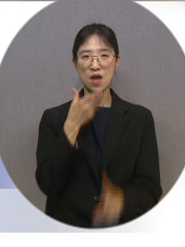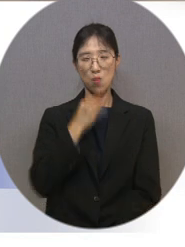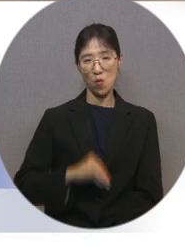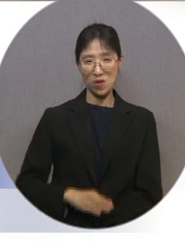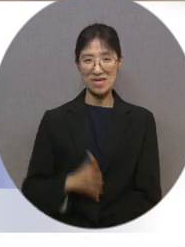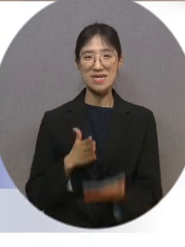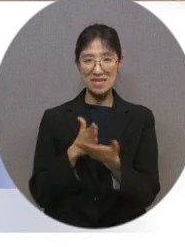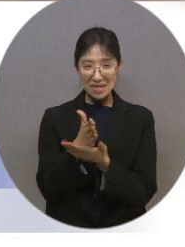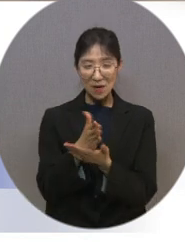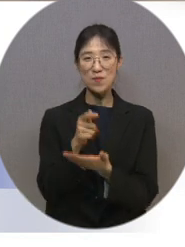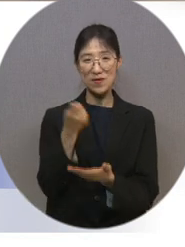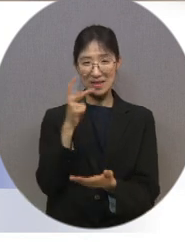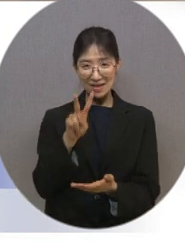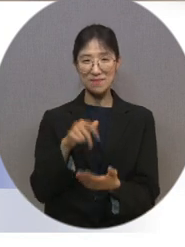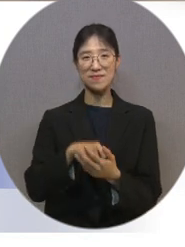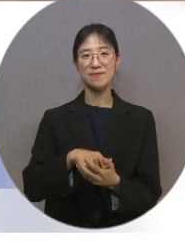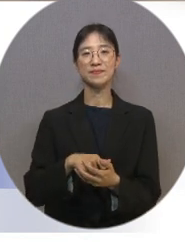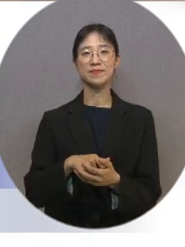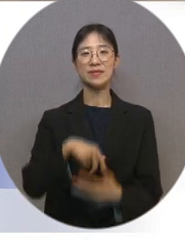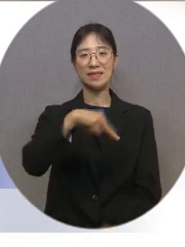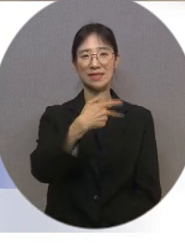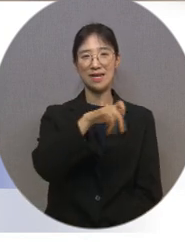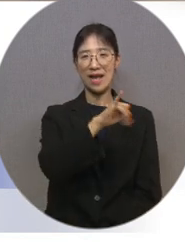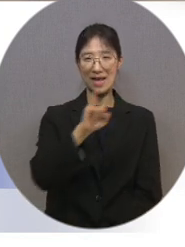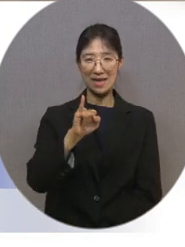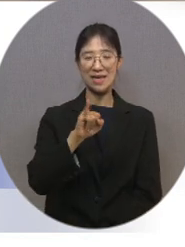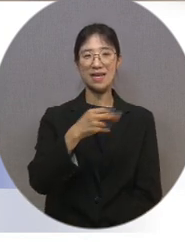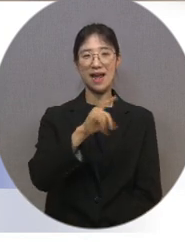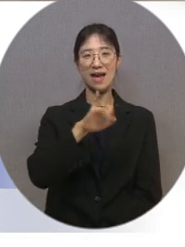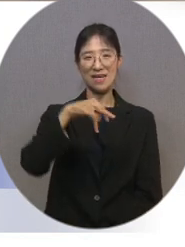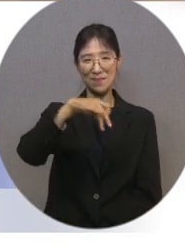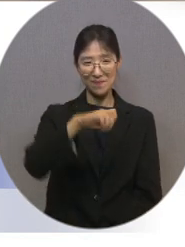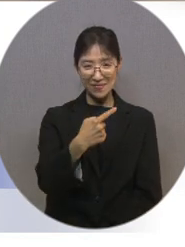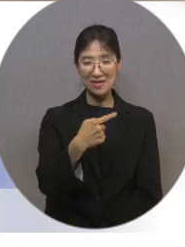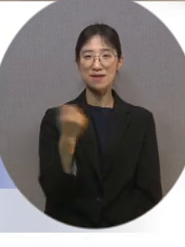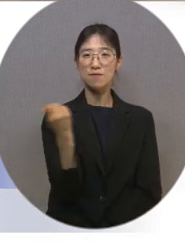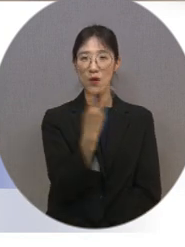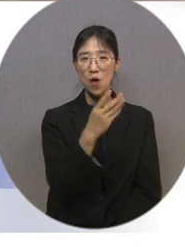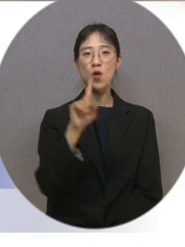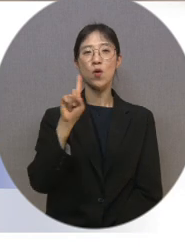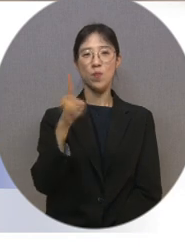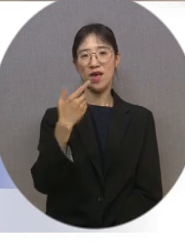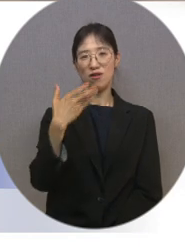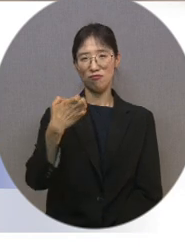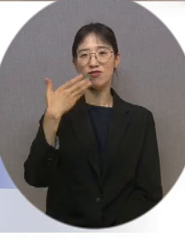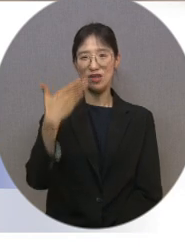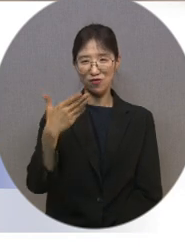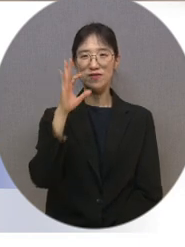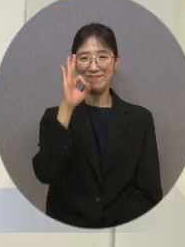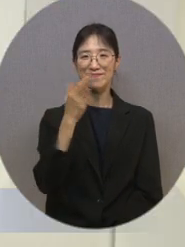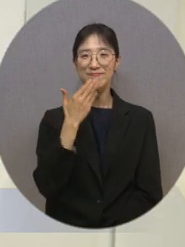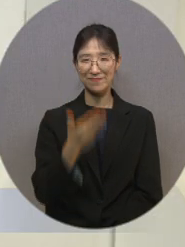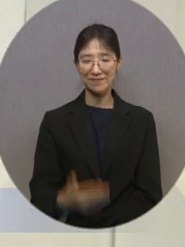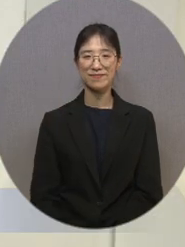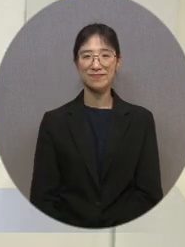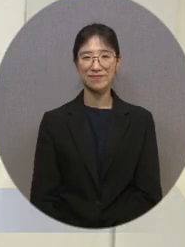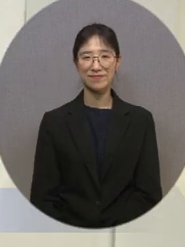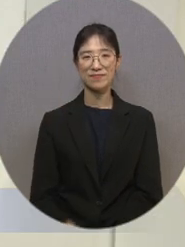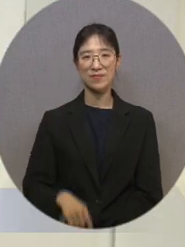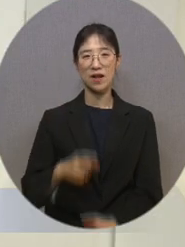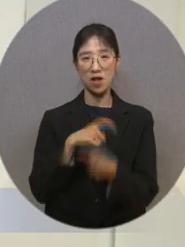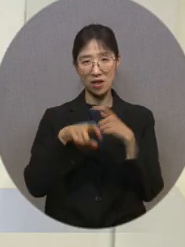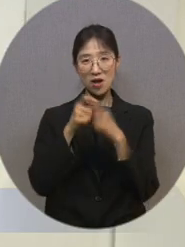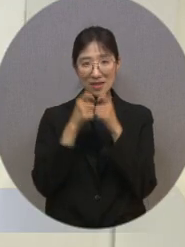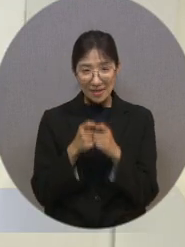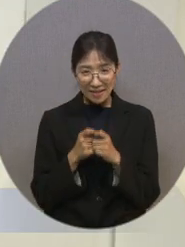채널인 복지TV는 스카이라이프와 IPTV 채널 199번에서 만나볼 수 있습니다. 더 자세한